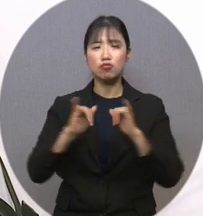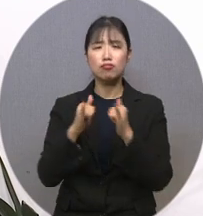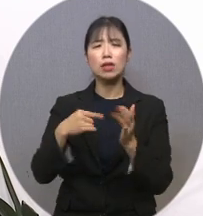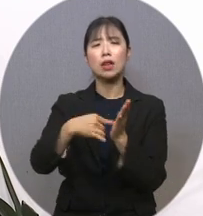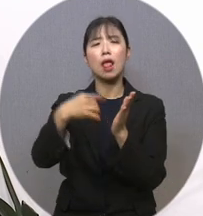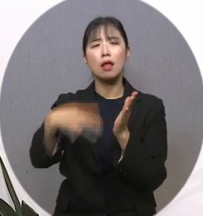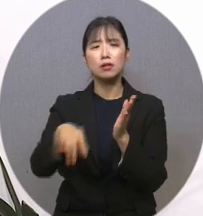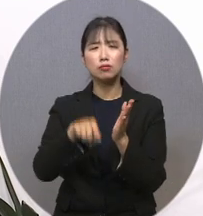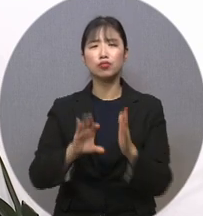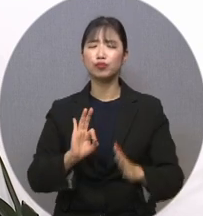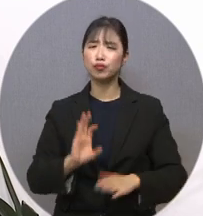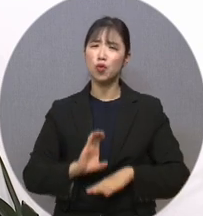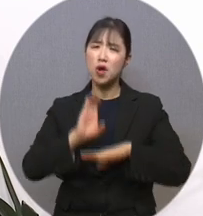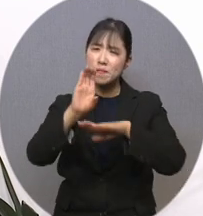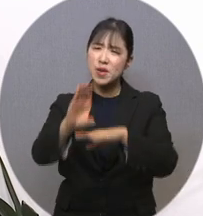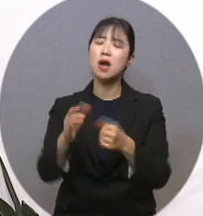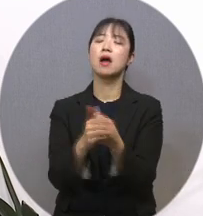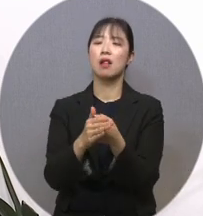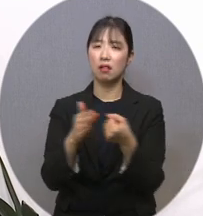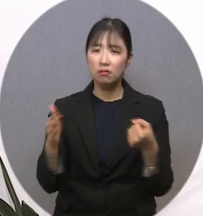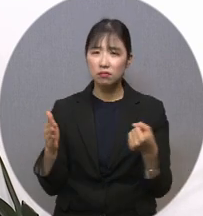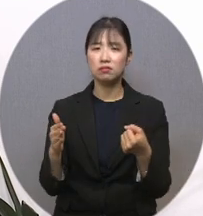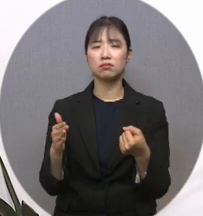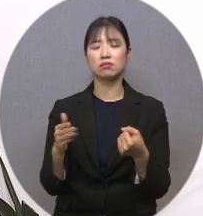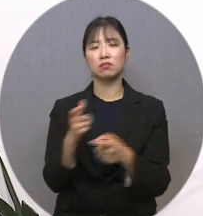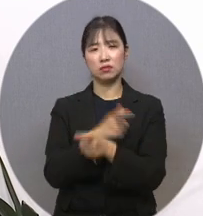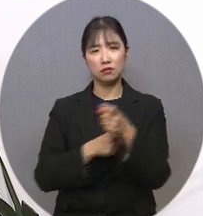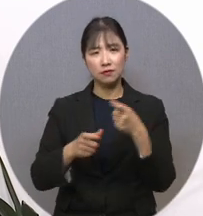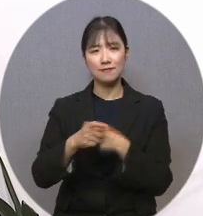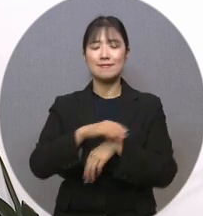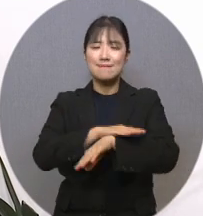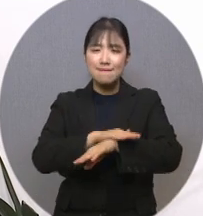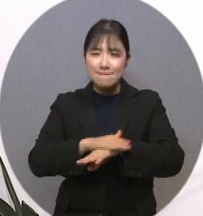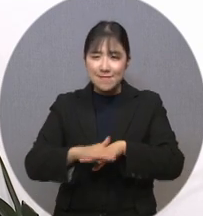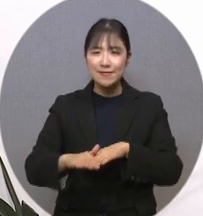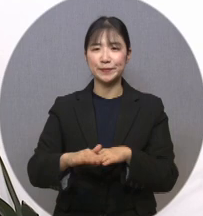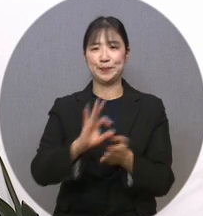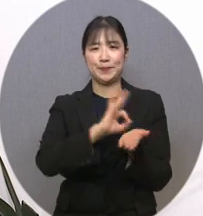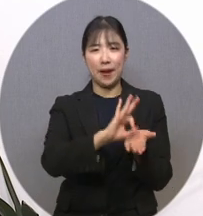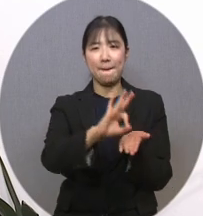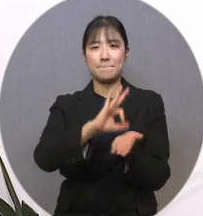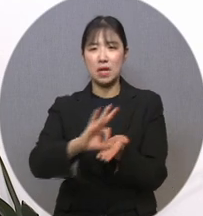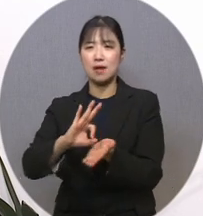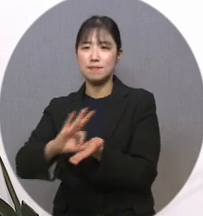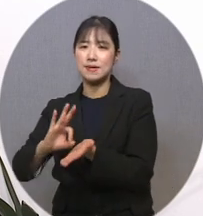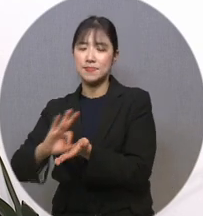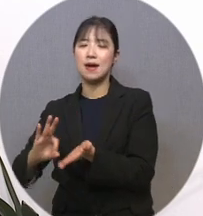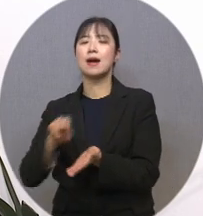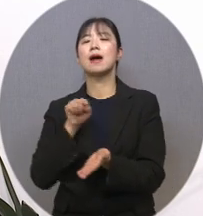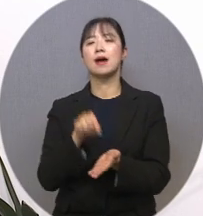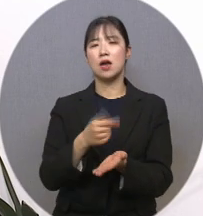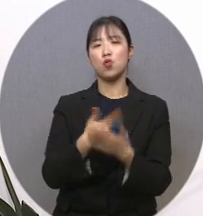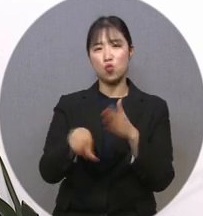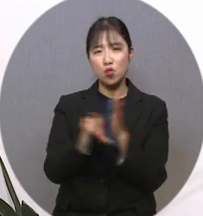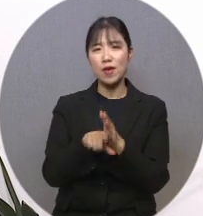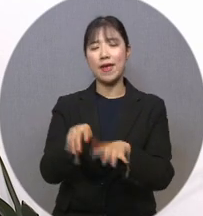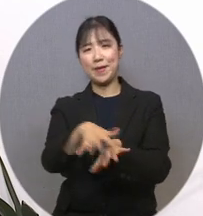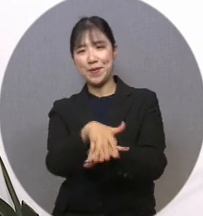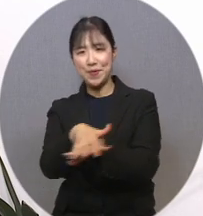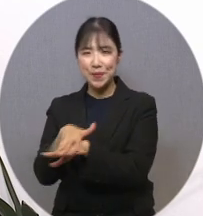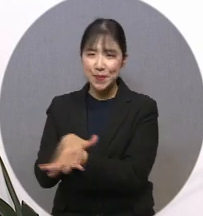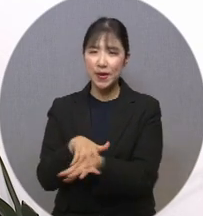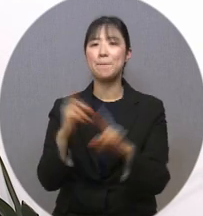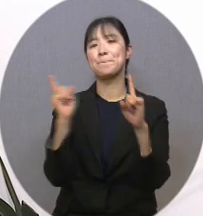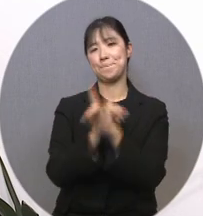세금을 투여하는 것인 만큼 보다 유능하고 효율적인 전달체계가 되도록 정비를 해야